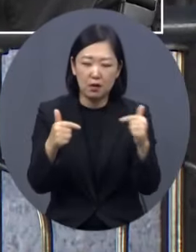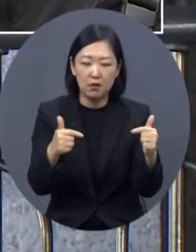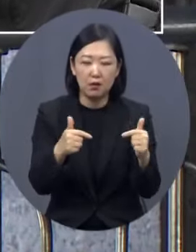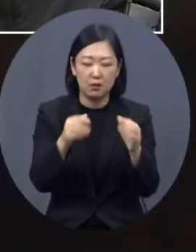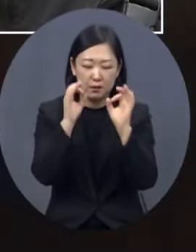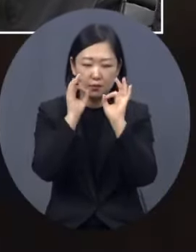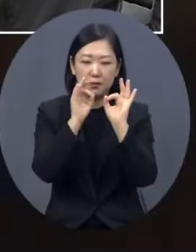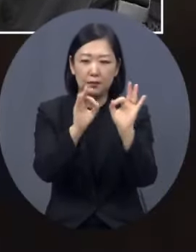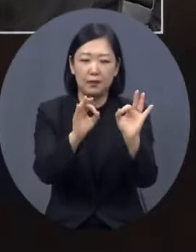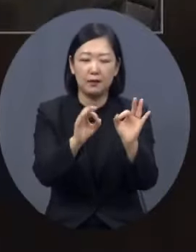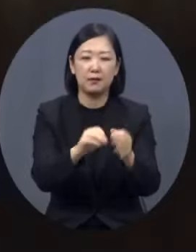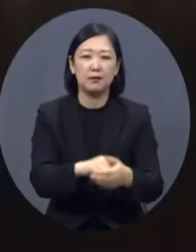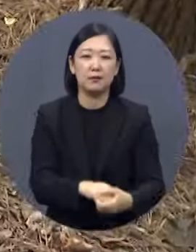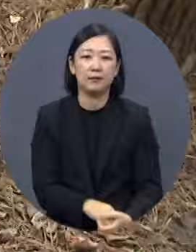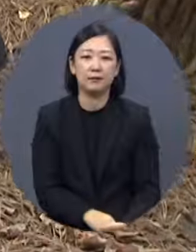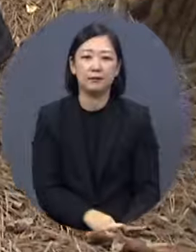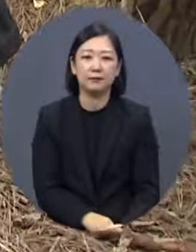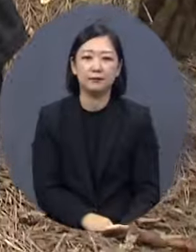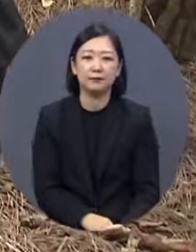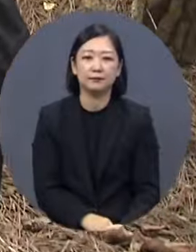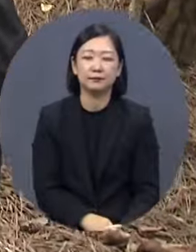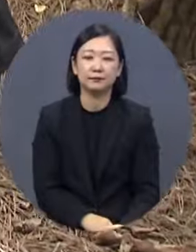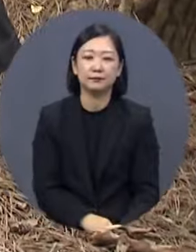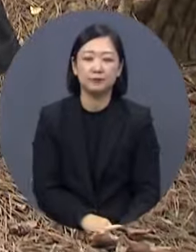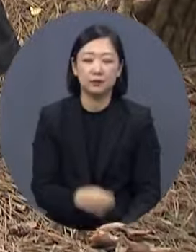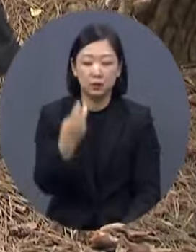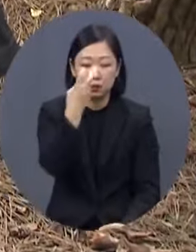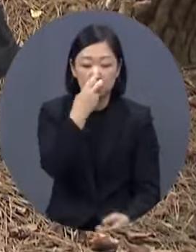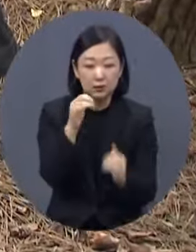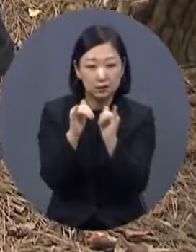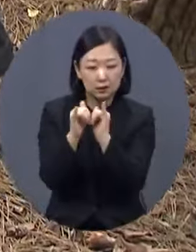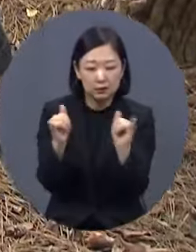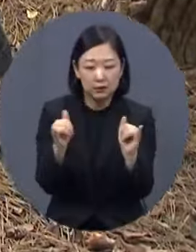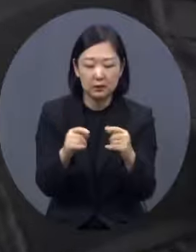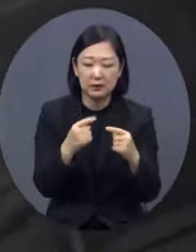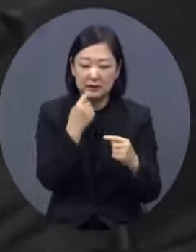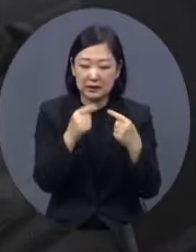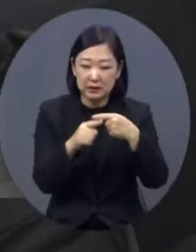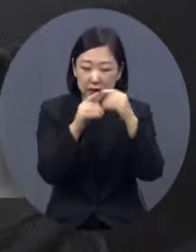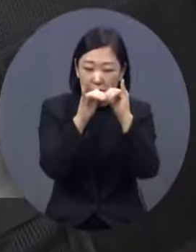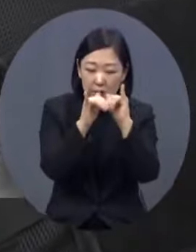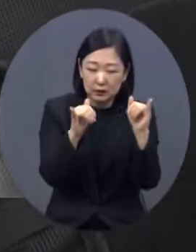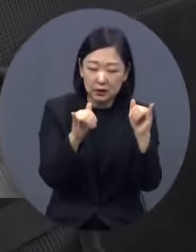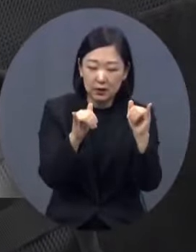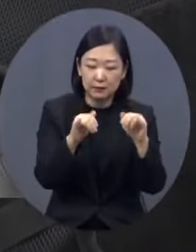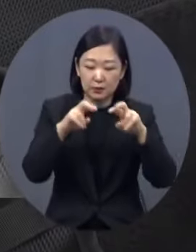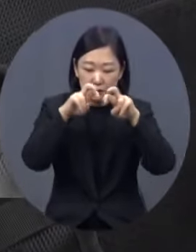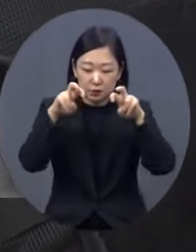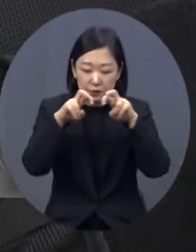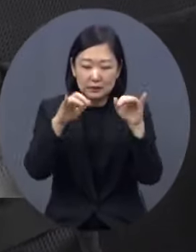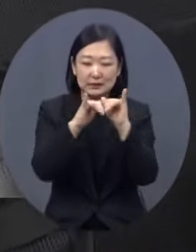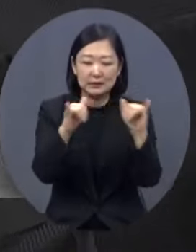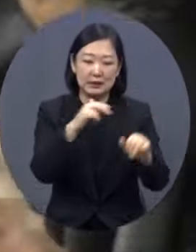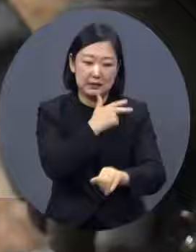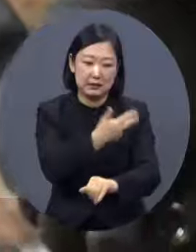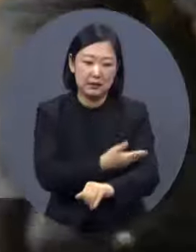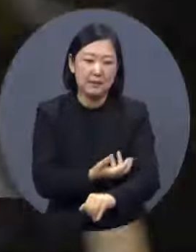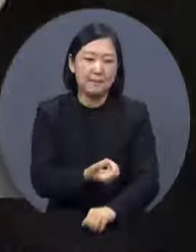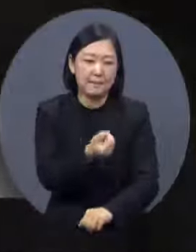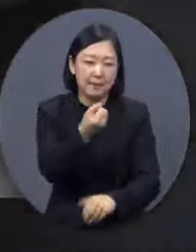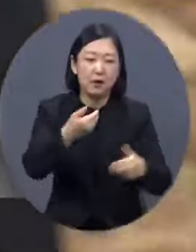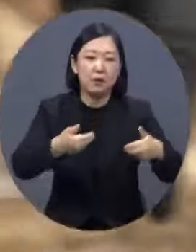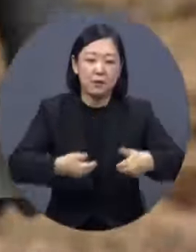본뜬 손상이 같이 나타나서 검시 조사관은 간호사나 임상병리사 등의 자격을 갖춰야 하는데